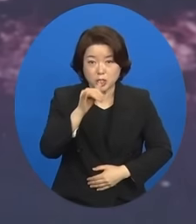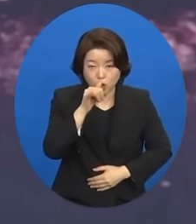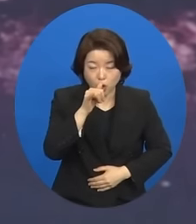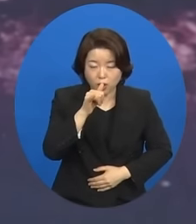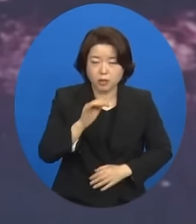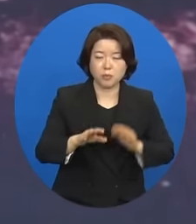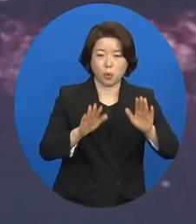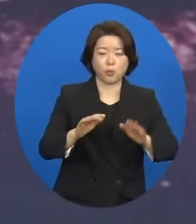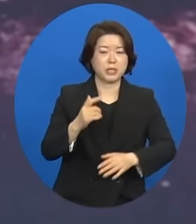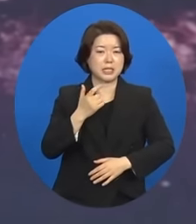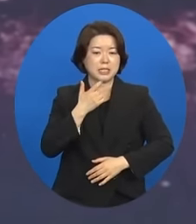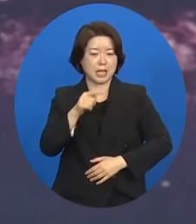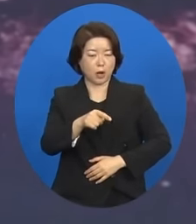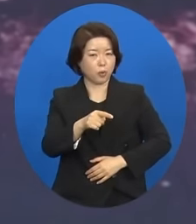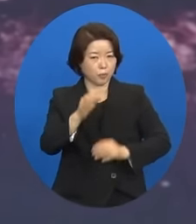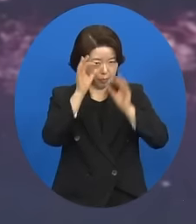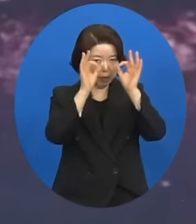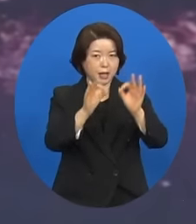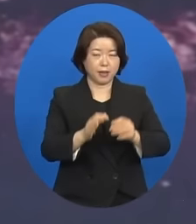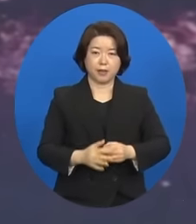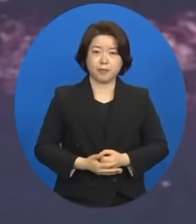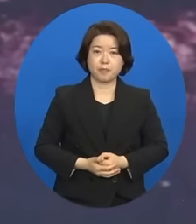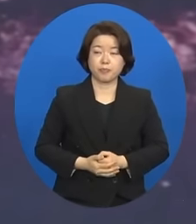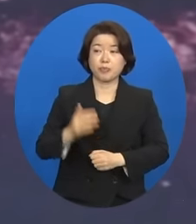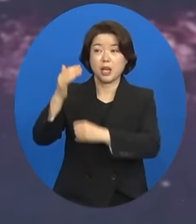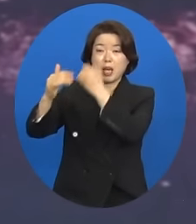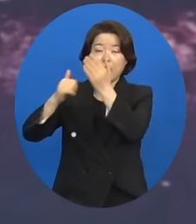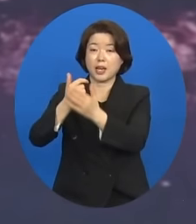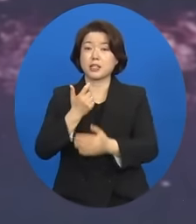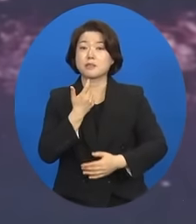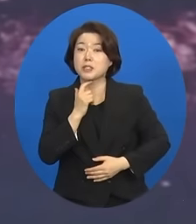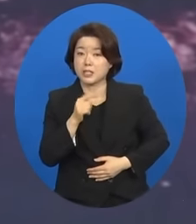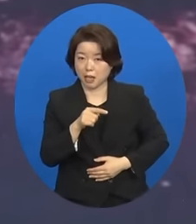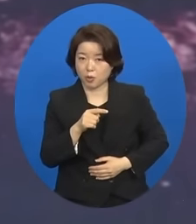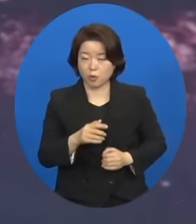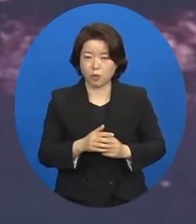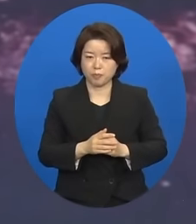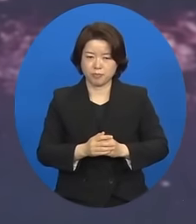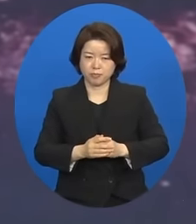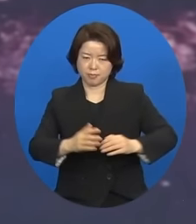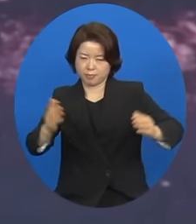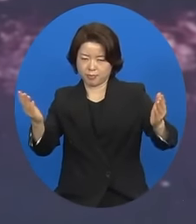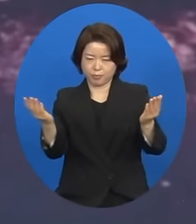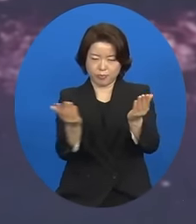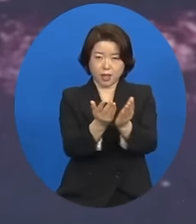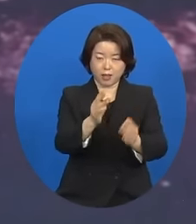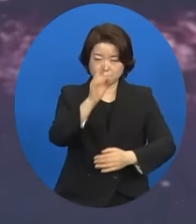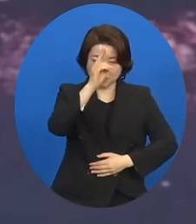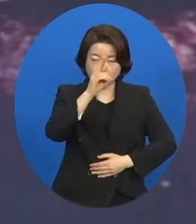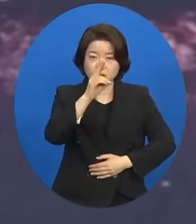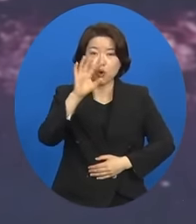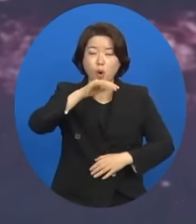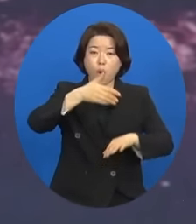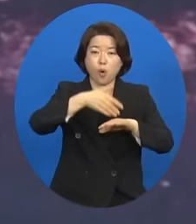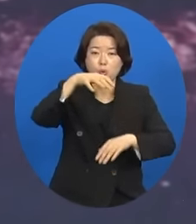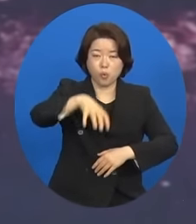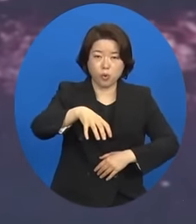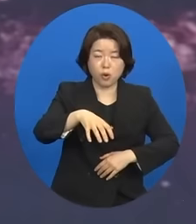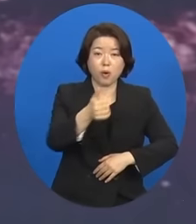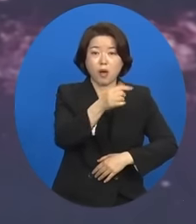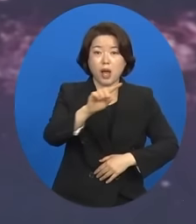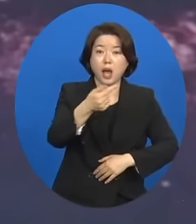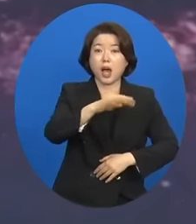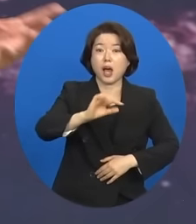주목해 보시기 바랍니다 자 하나님께서이 야곱을 아주 맞춤 훈련 소인이 바단 아람이는